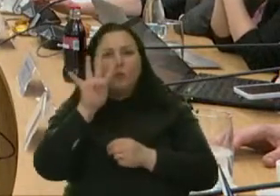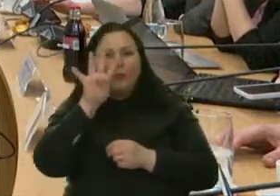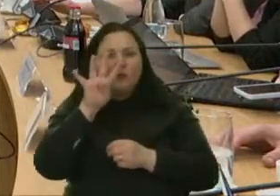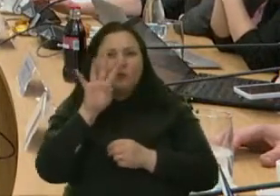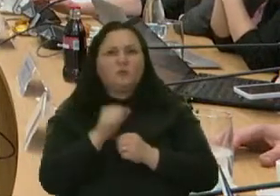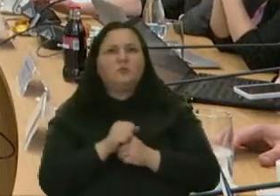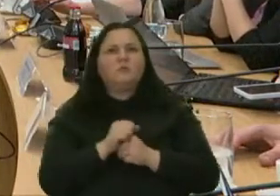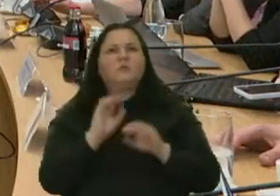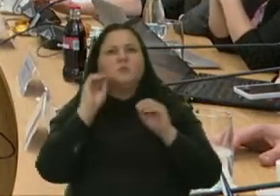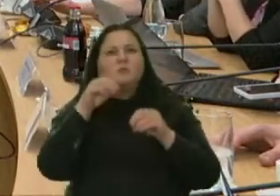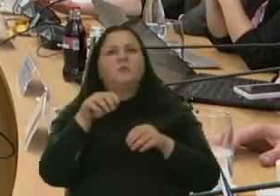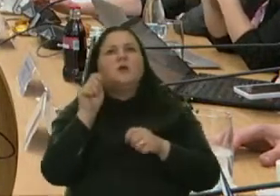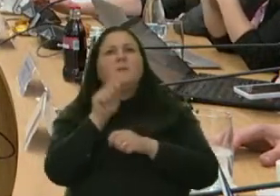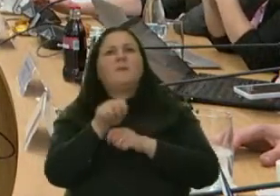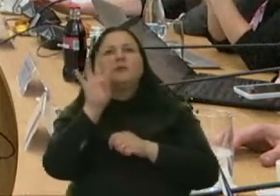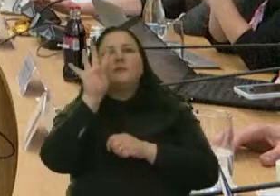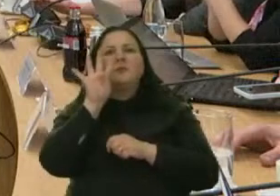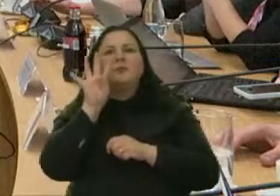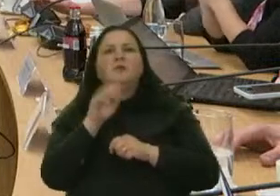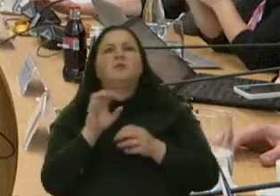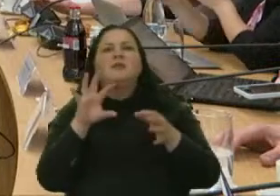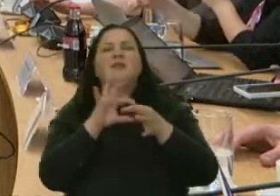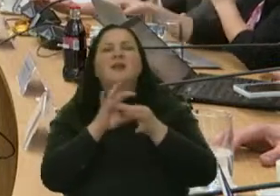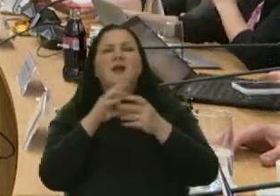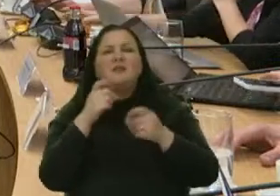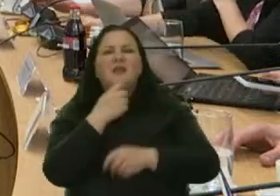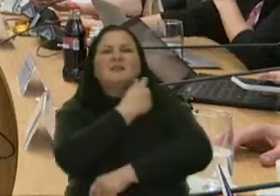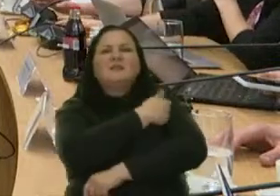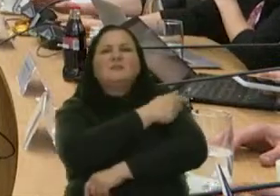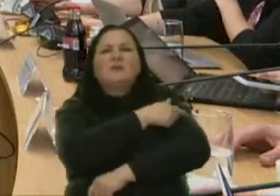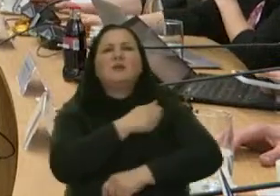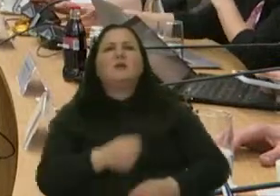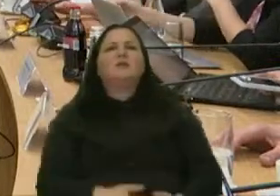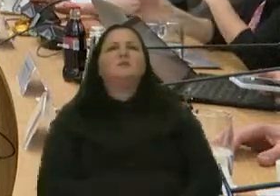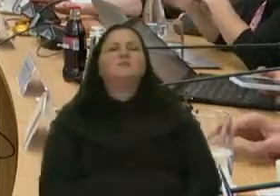regulă supun la vot amendamentul 4 cel legat de